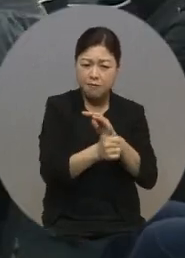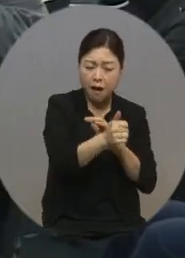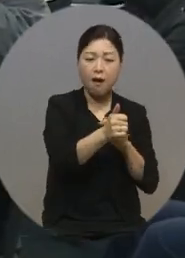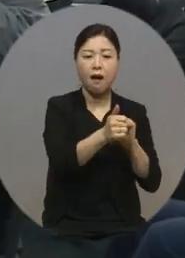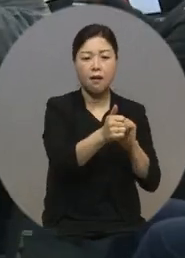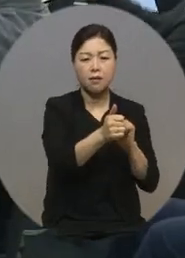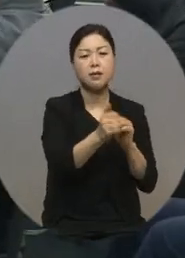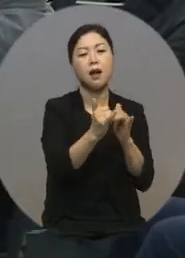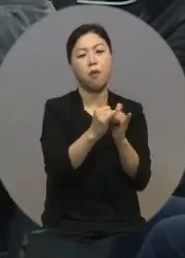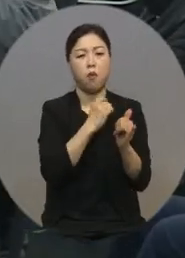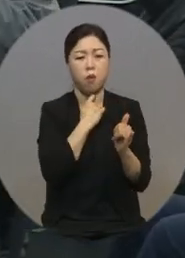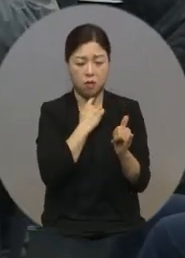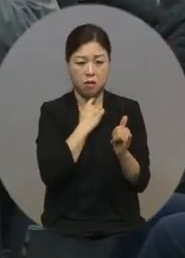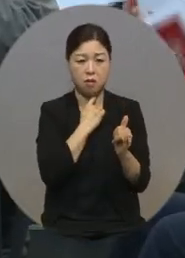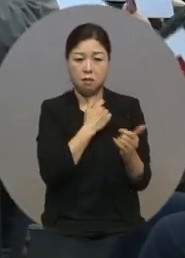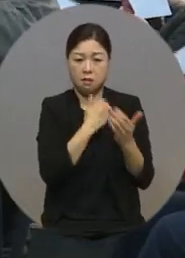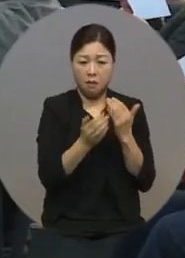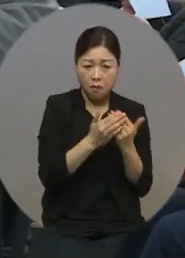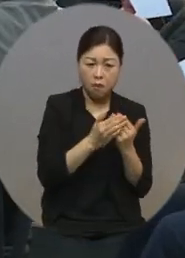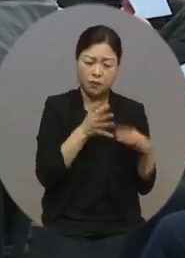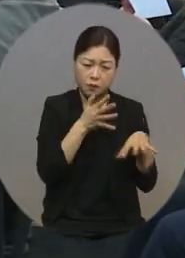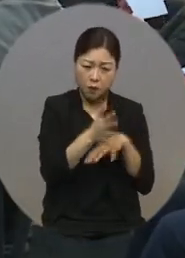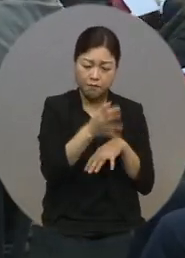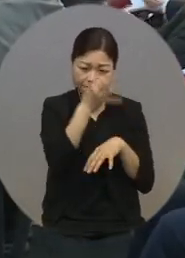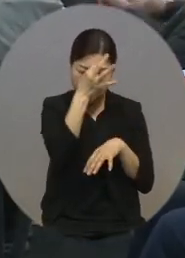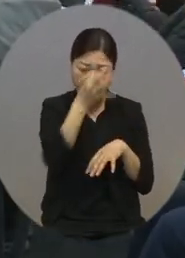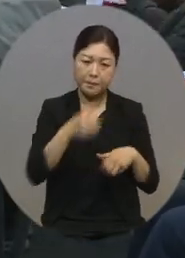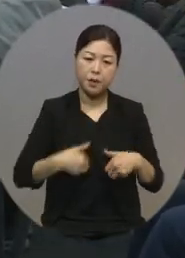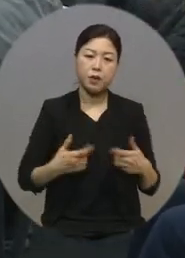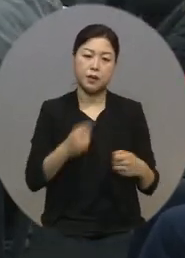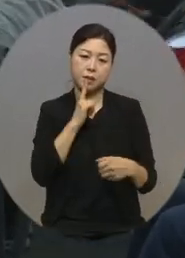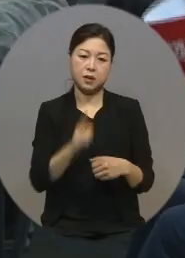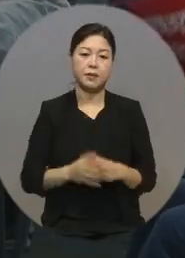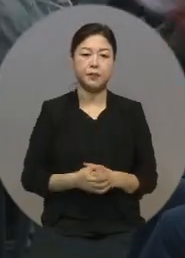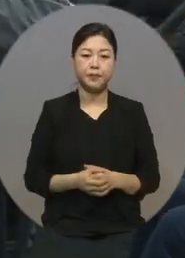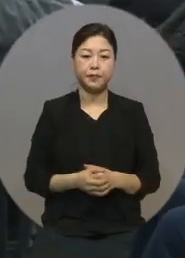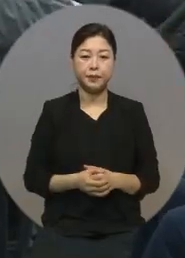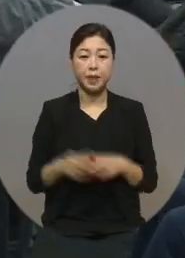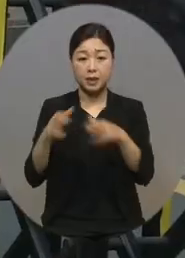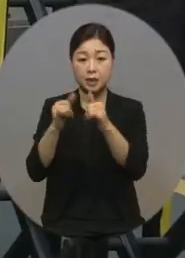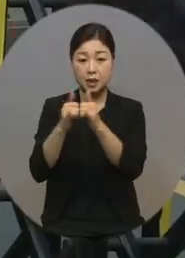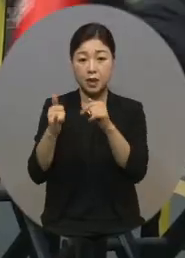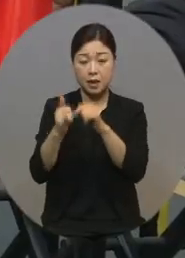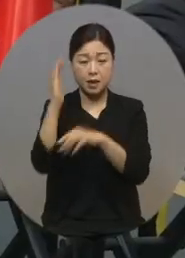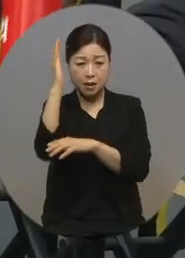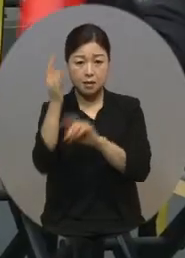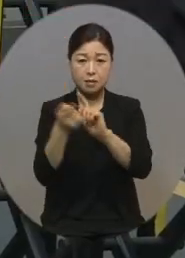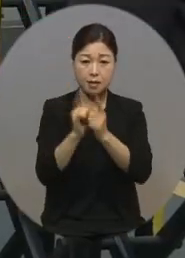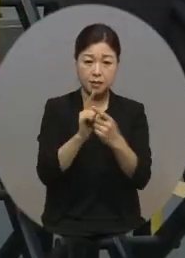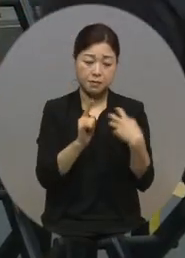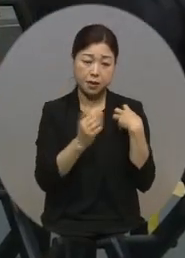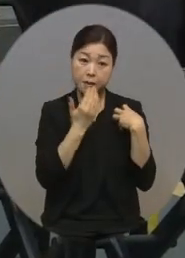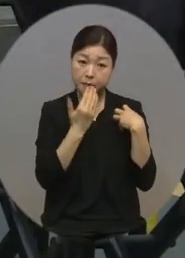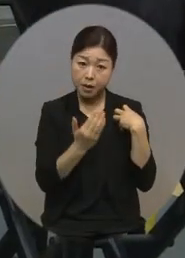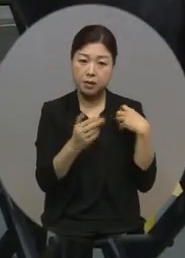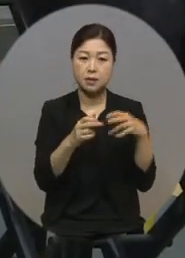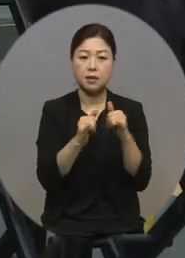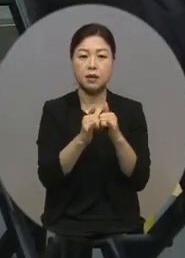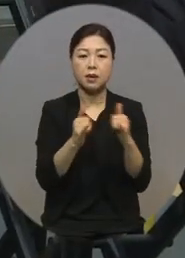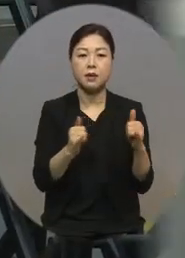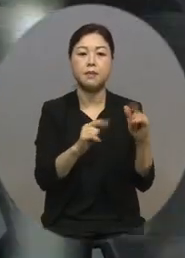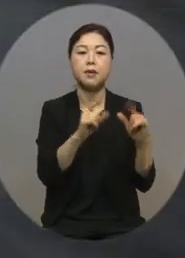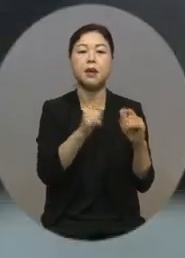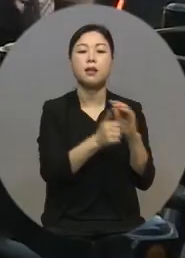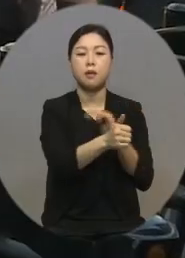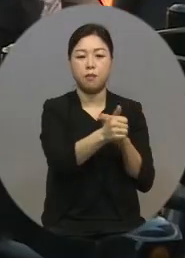원한다며 다양한 경험과 전문성을 강조하기도 했습니다. 장애인의 이야기를 대신할 수 있는 장애인 비례대표 선출을